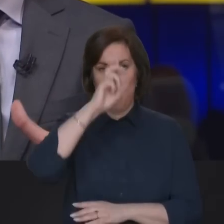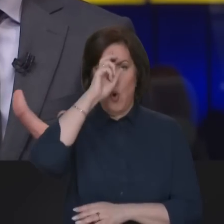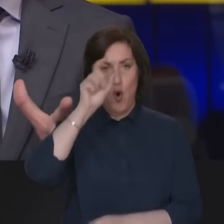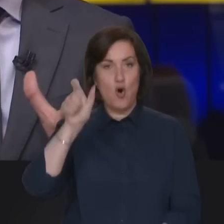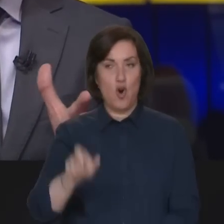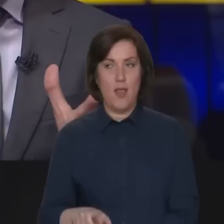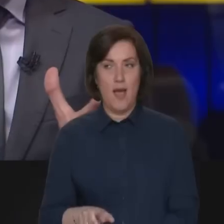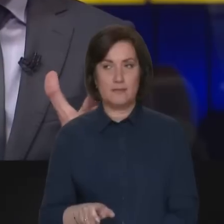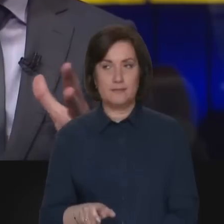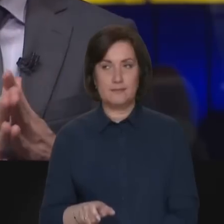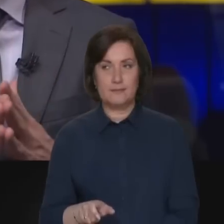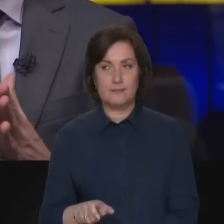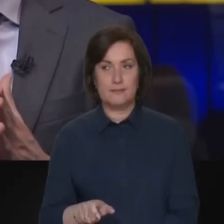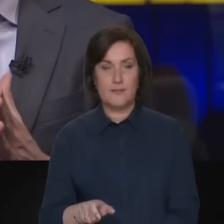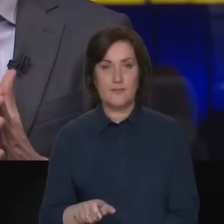Тому що